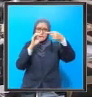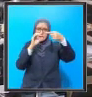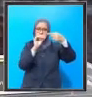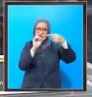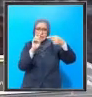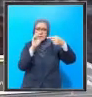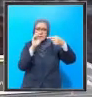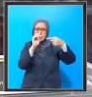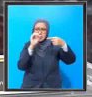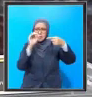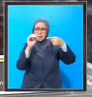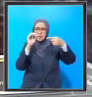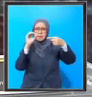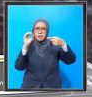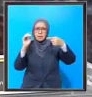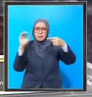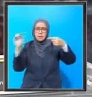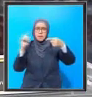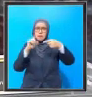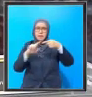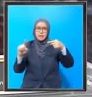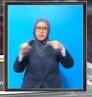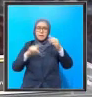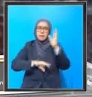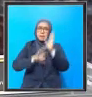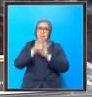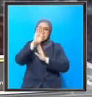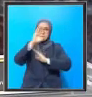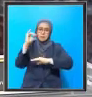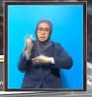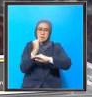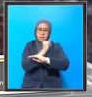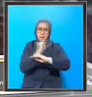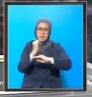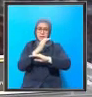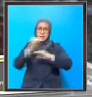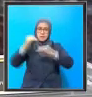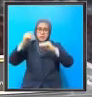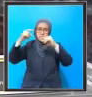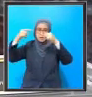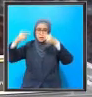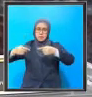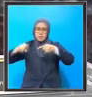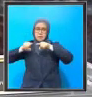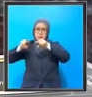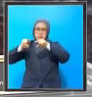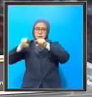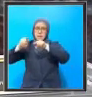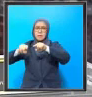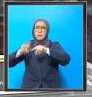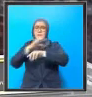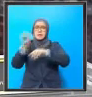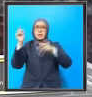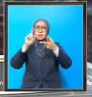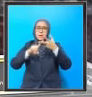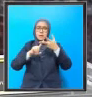2000 pembangunan industri dan daya saing dan juga butiran